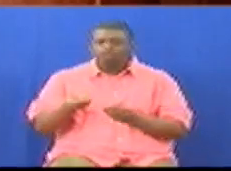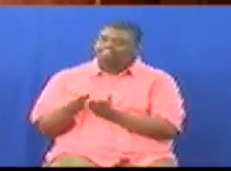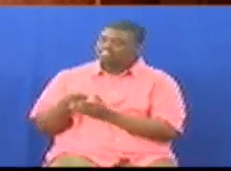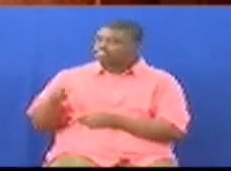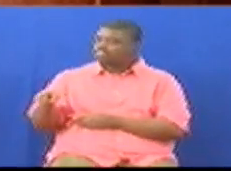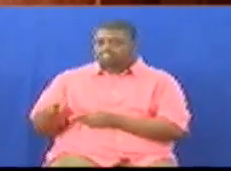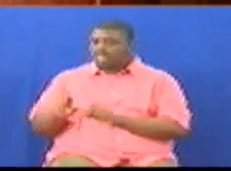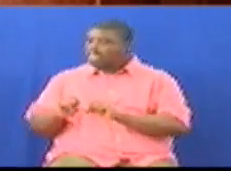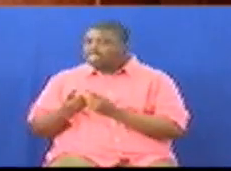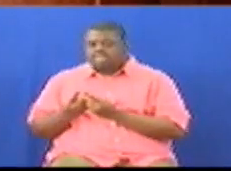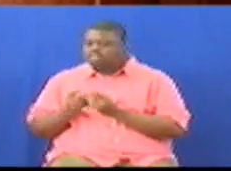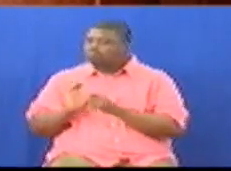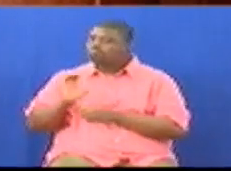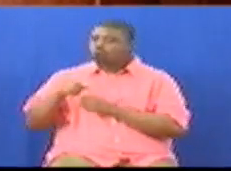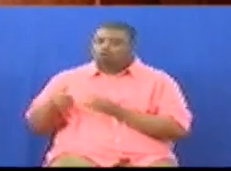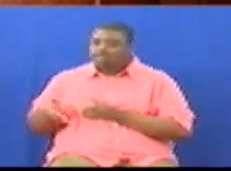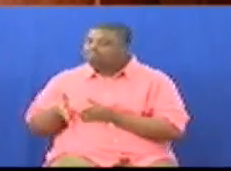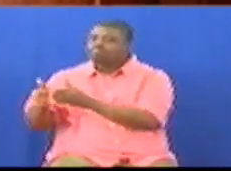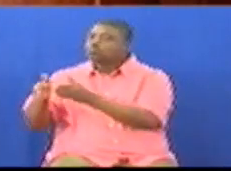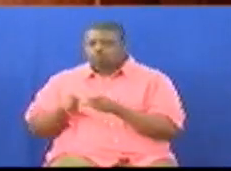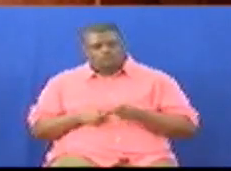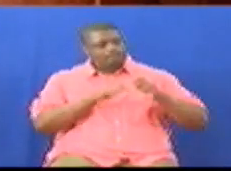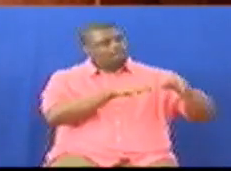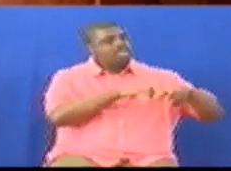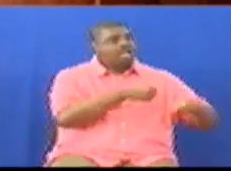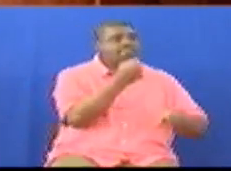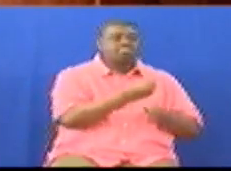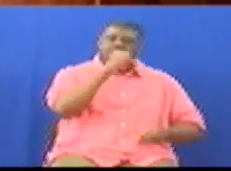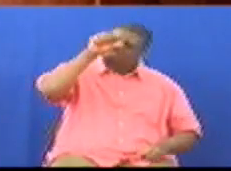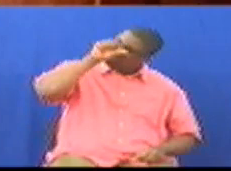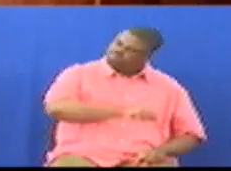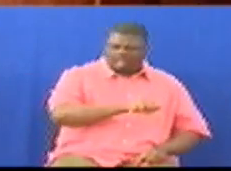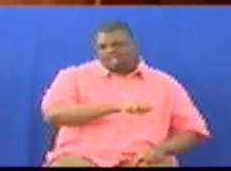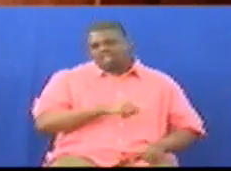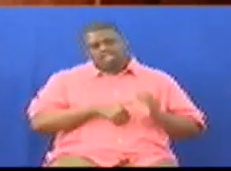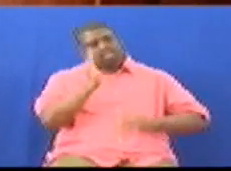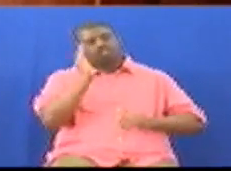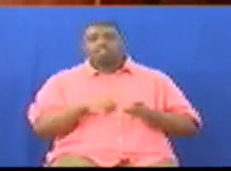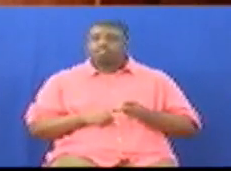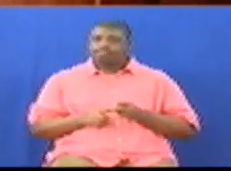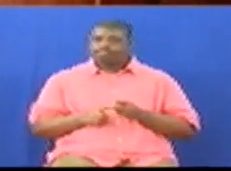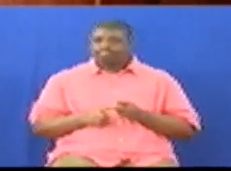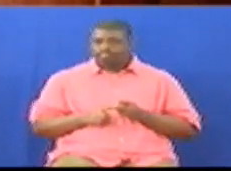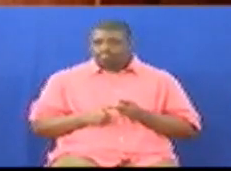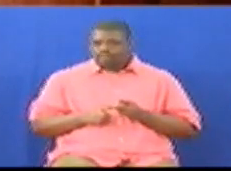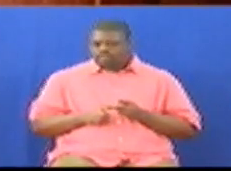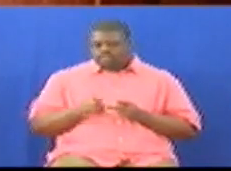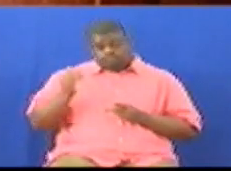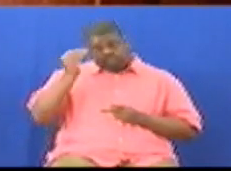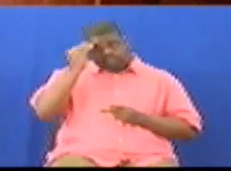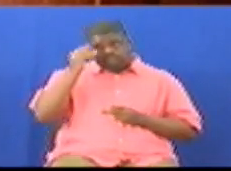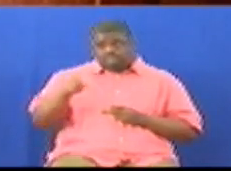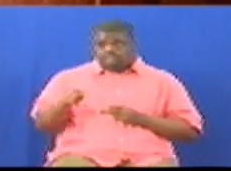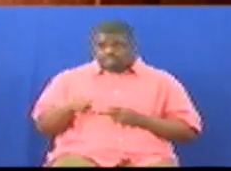Manyara ilifanya vibaya kwa kutoa 3% zilizofanya vibaya zaidi. NB, mchanganuo wa namna halmashauri zilizotenga na